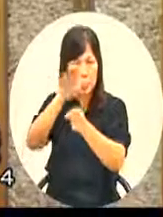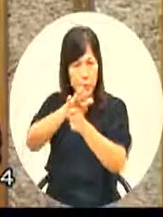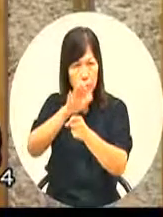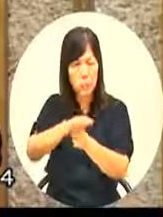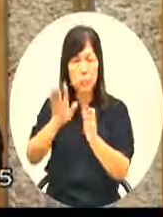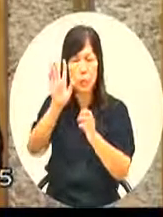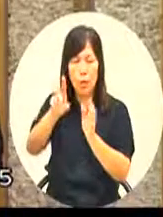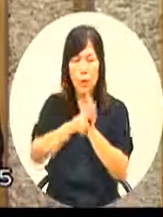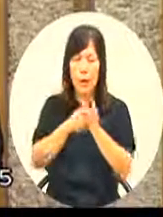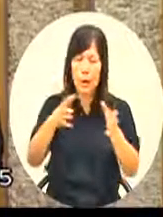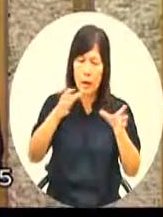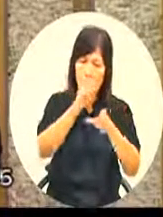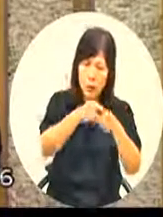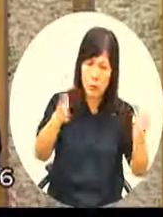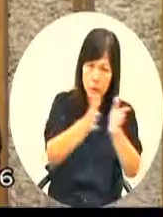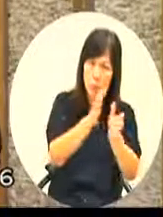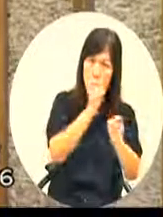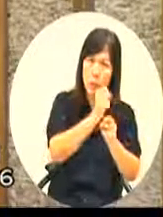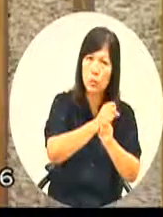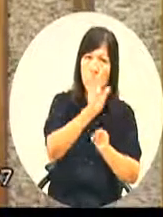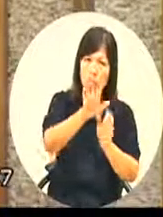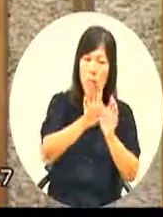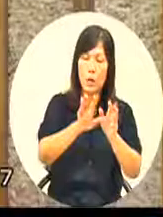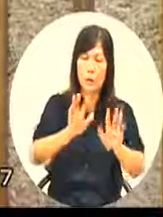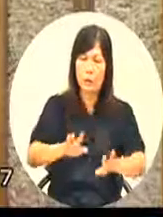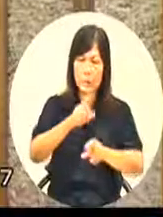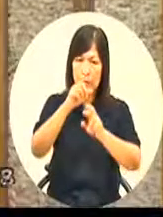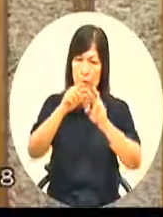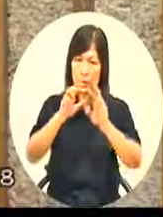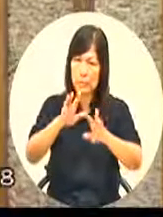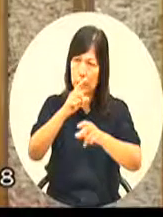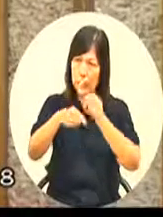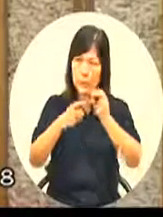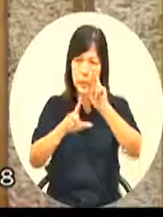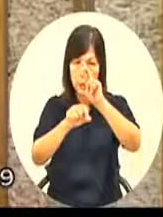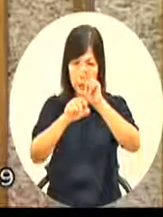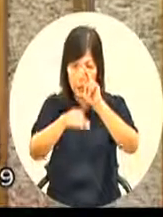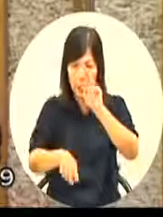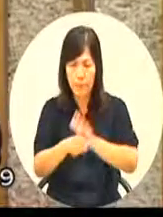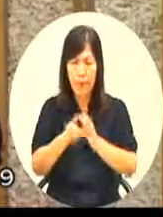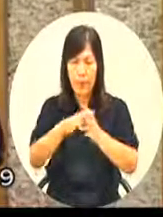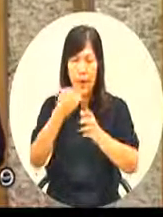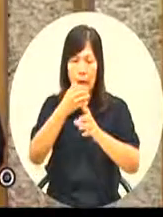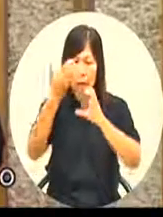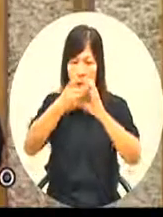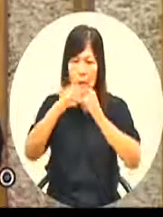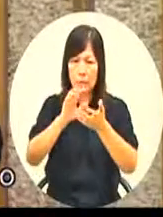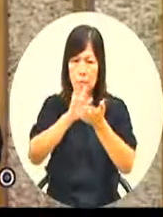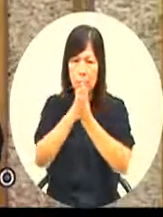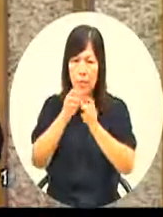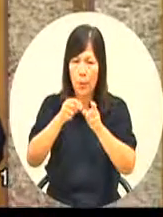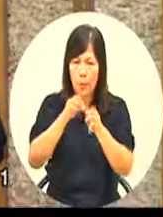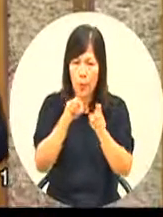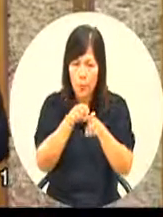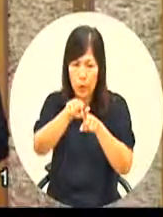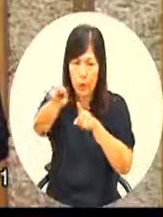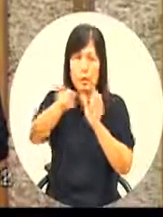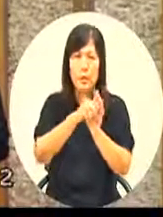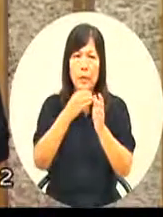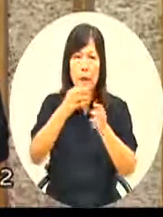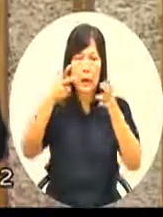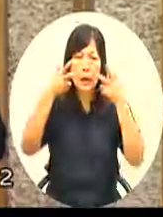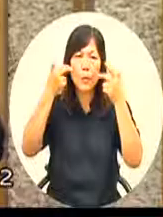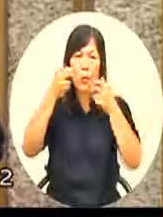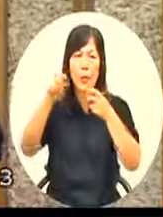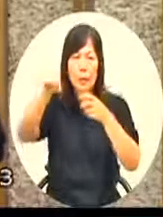作，那今年会把今年年底前会把这个有线电视拉到纳马夏。那至于说议员提到的